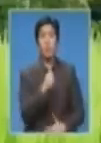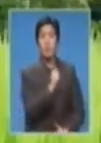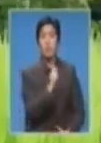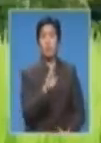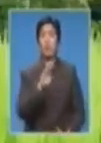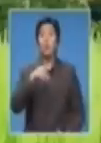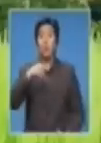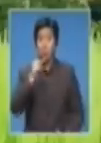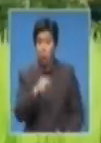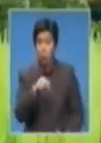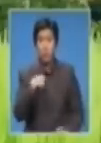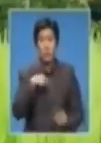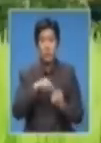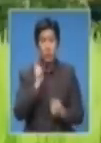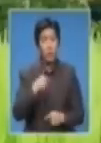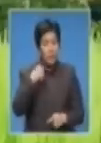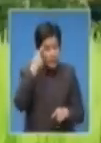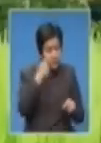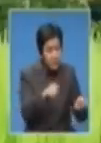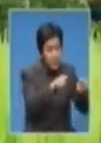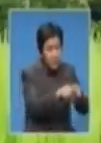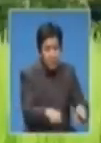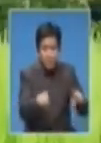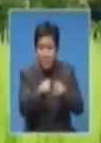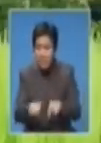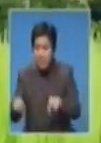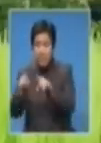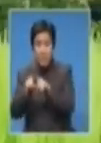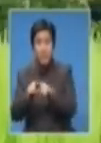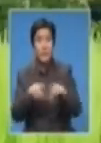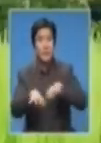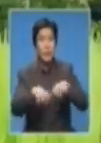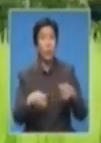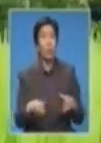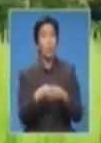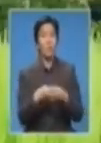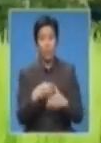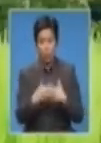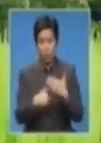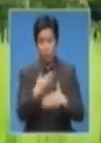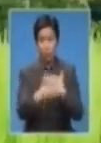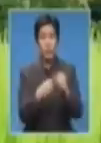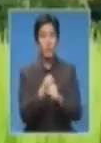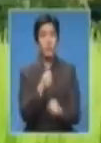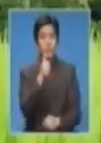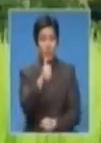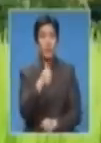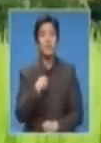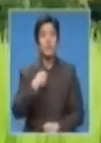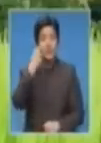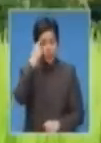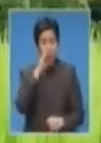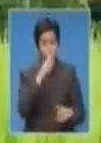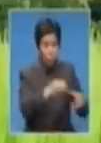ในส่วนภาคประชาสังคมภาคเอกชนถ้าท่านคิดเหมือนกันตรงการจัดกลุ่มได้แล้วเราจะเดินหน้าไปด้วยกันถ้าอย่างเงี้ยจับกลุ่มกันมาผมจะได้รู้ว่า